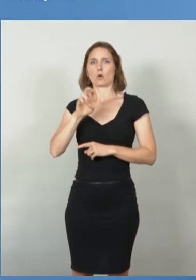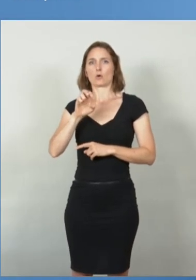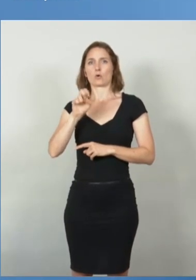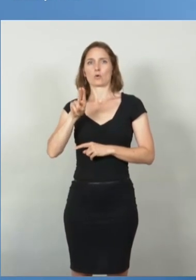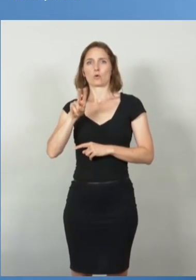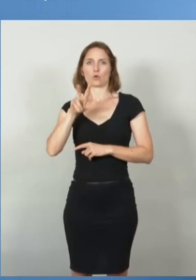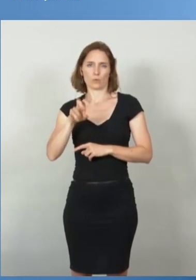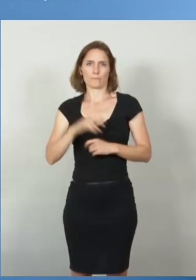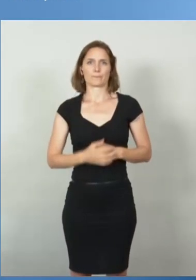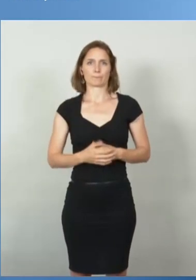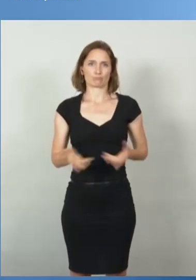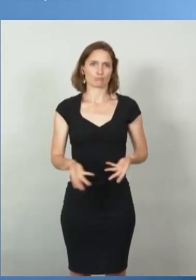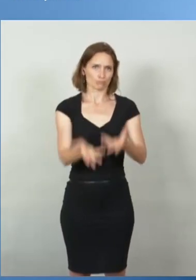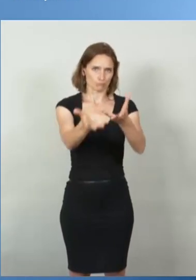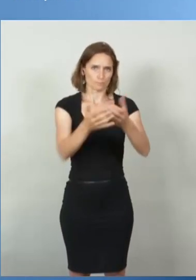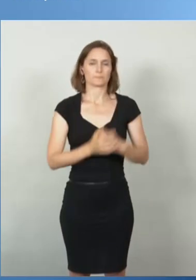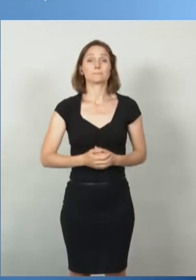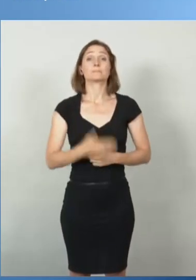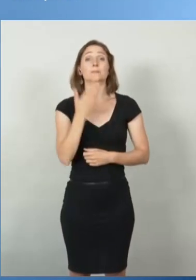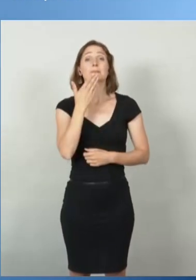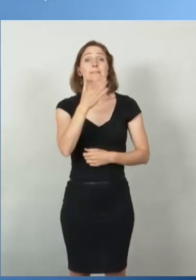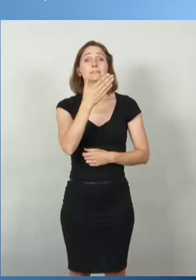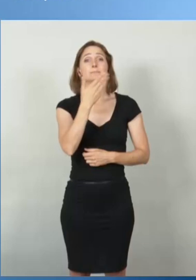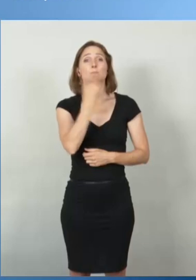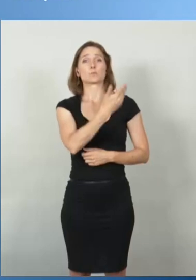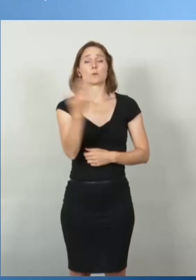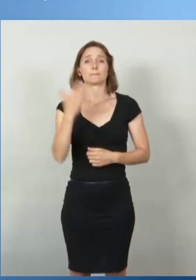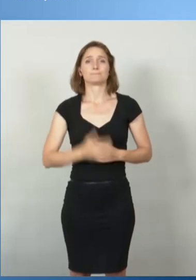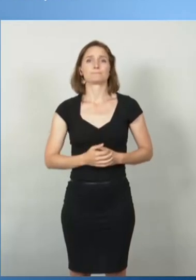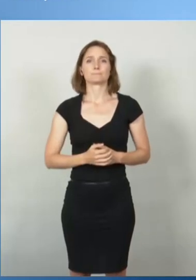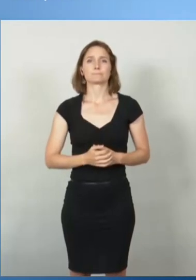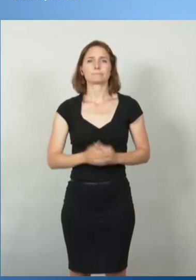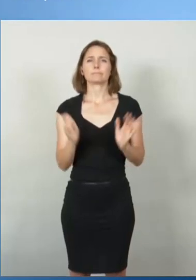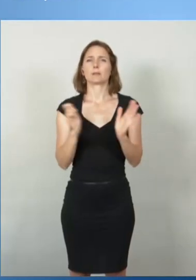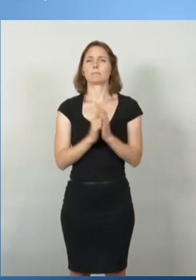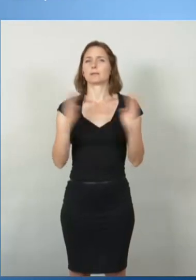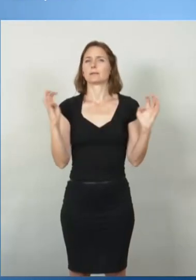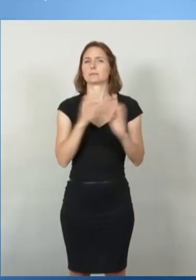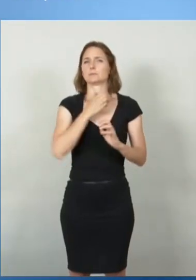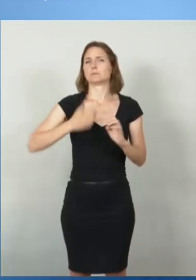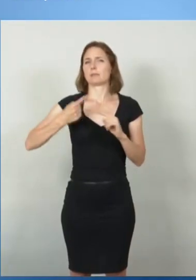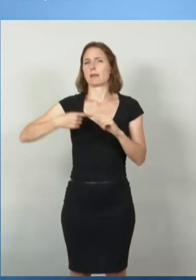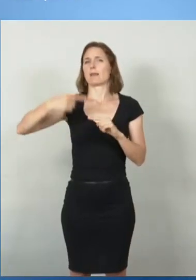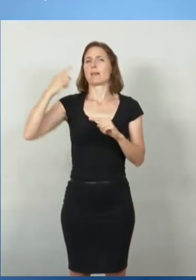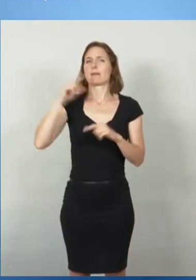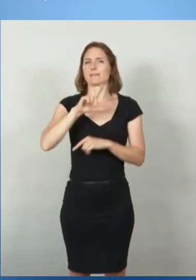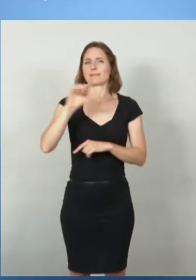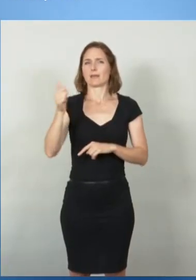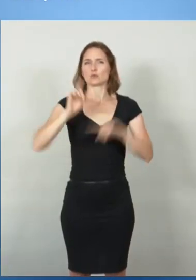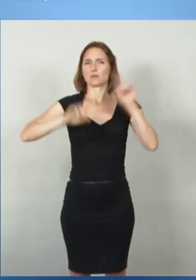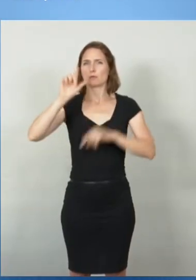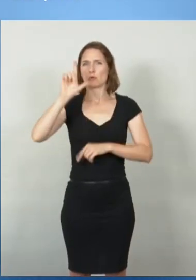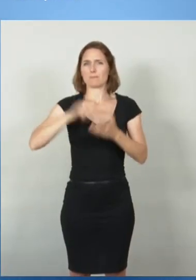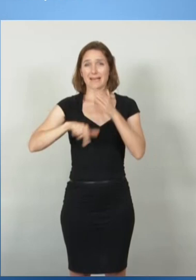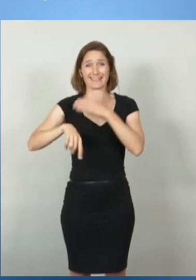merci bonsoir lors du conseil municipal du 21 juillet 2014 ce comité d'avis pour